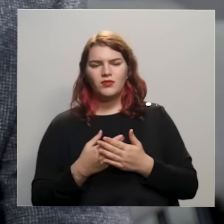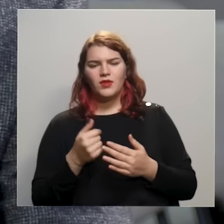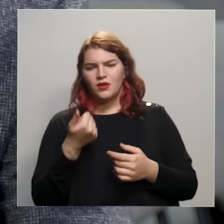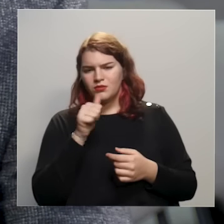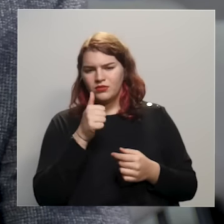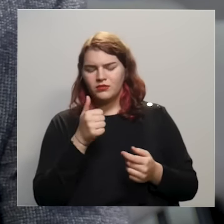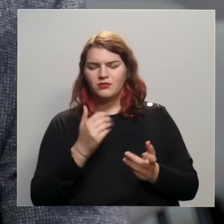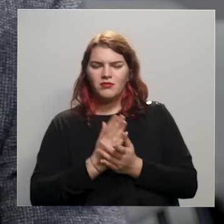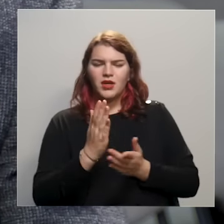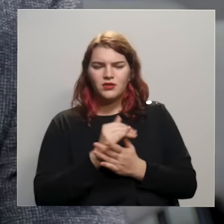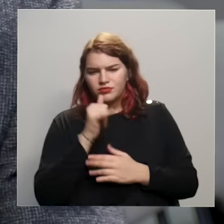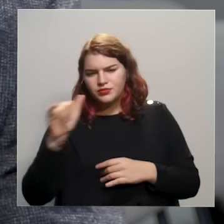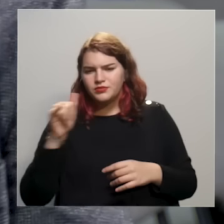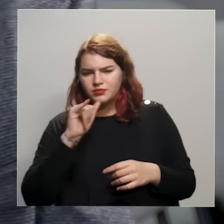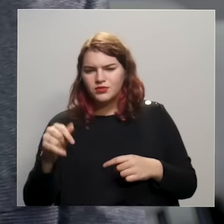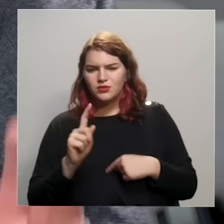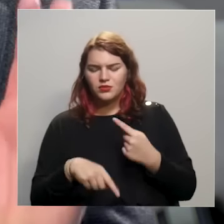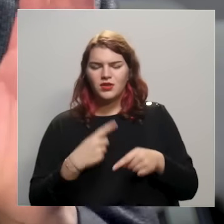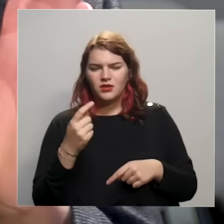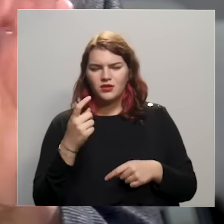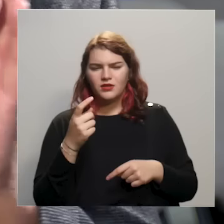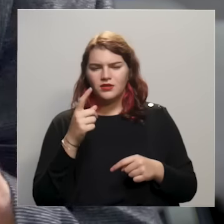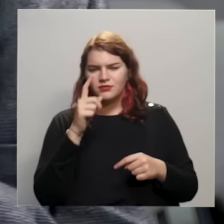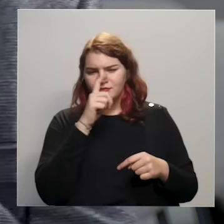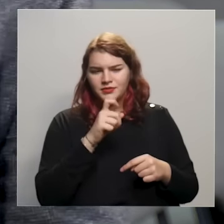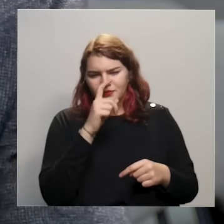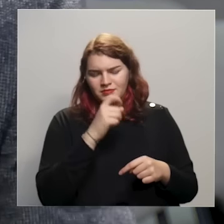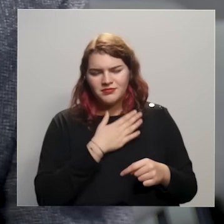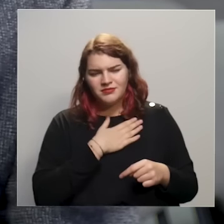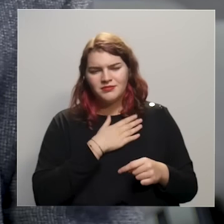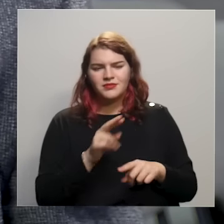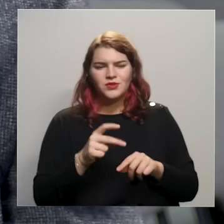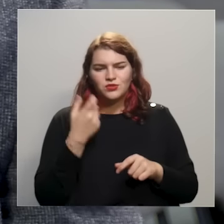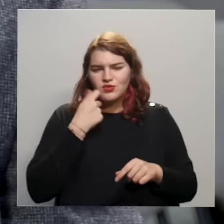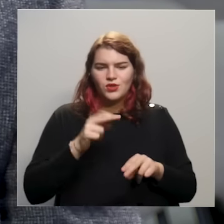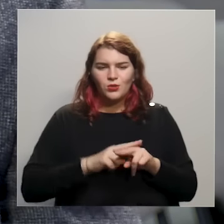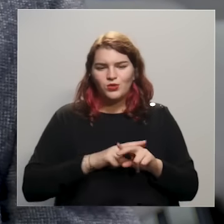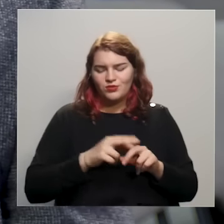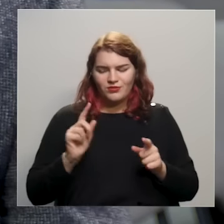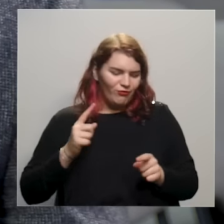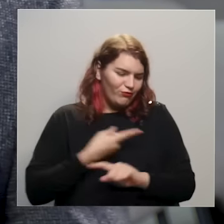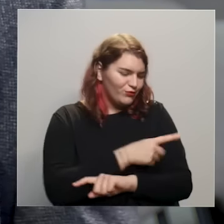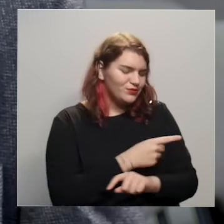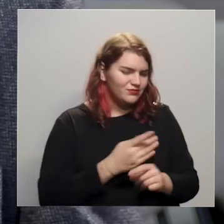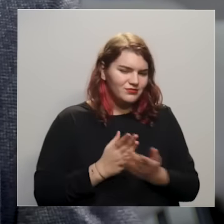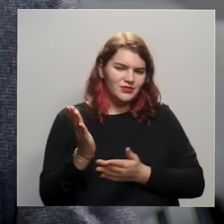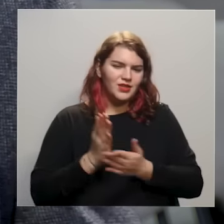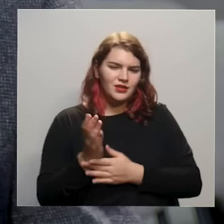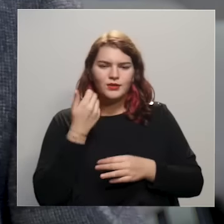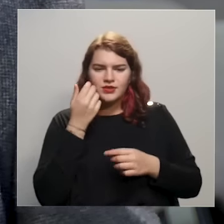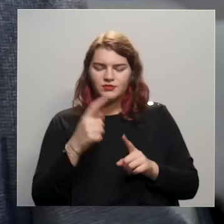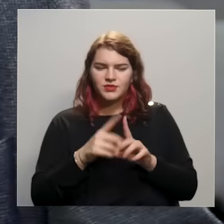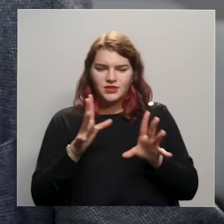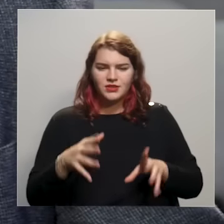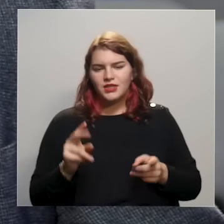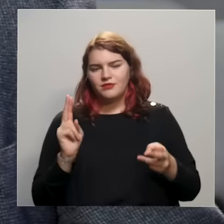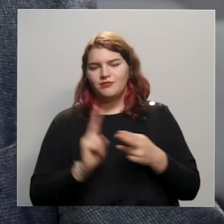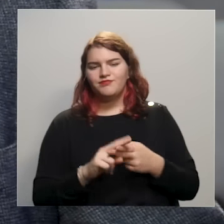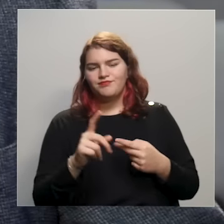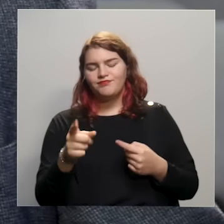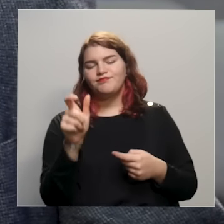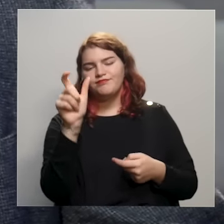am jignit-o și după aia m-a părut rău și fugeam de ea, nu știam ce să mai fac. Și când ne-am dus la biserică, cu cine intrăm în